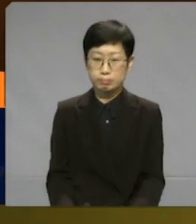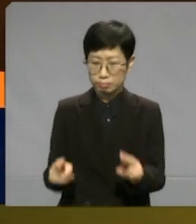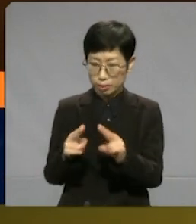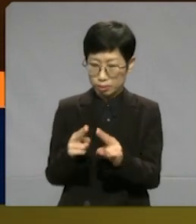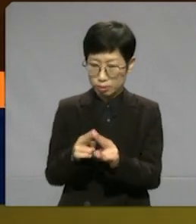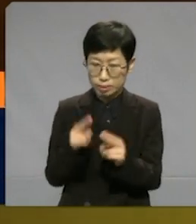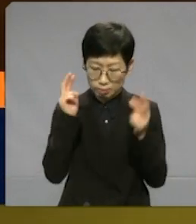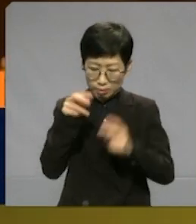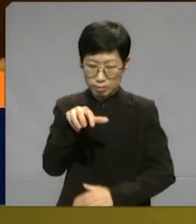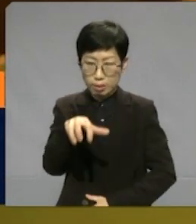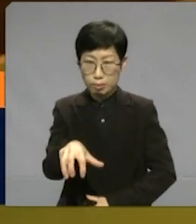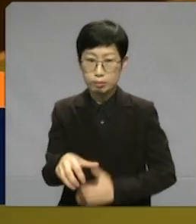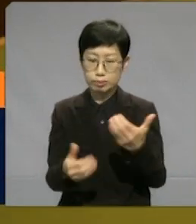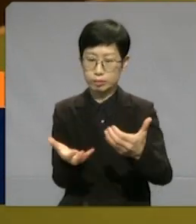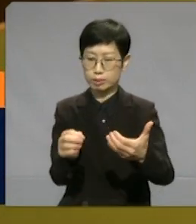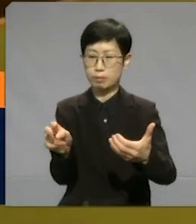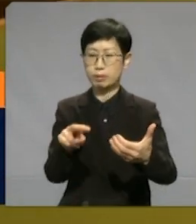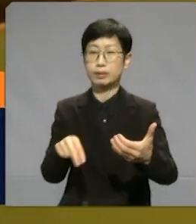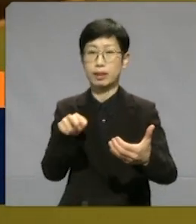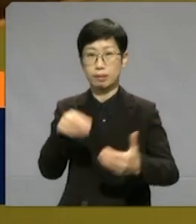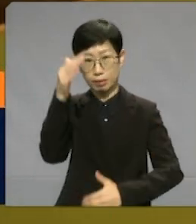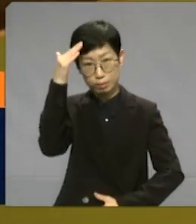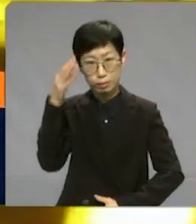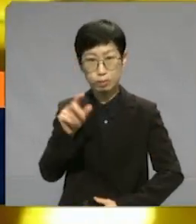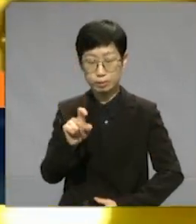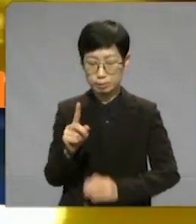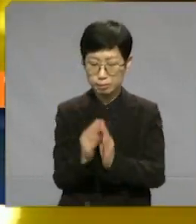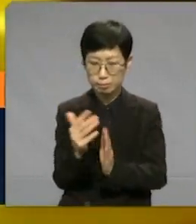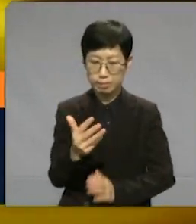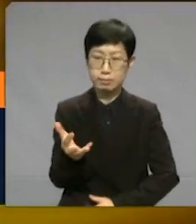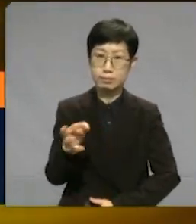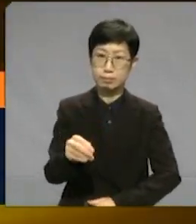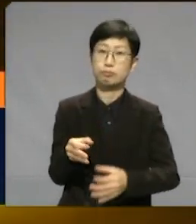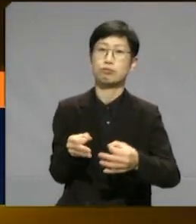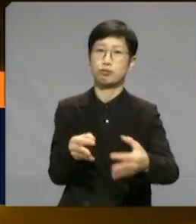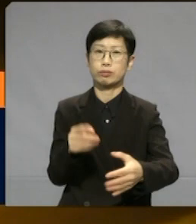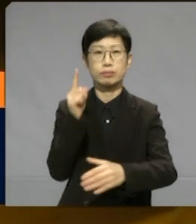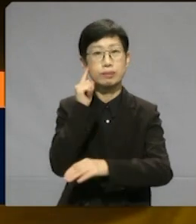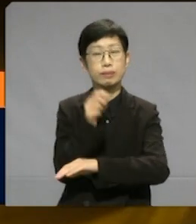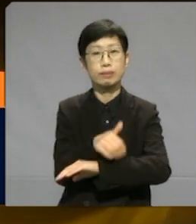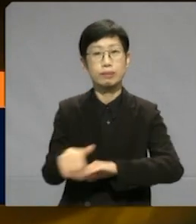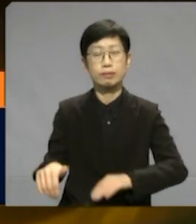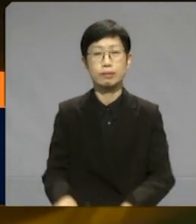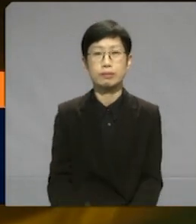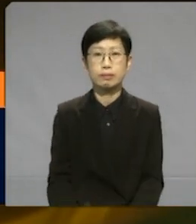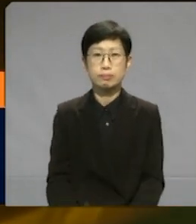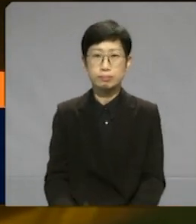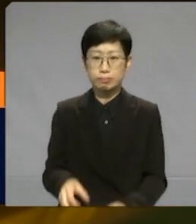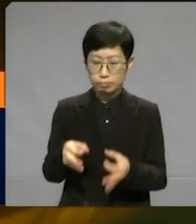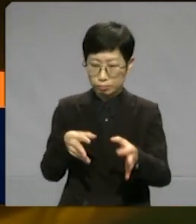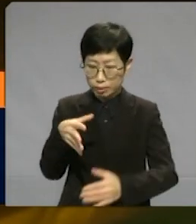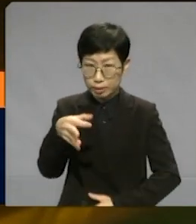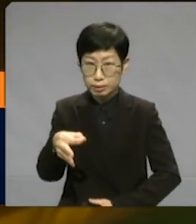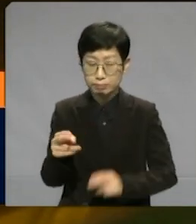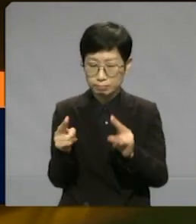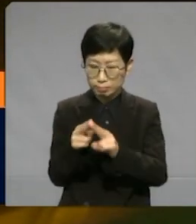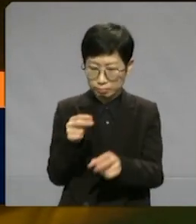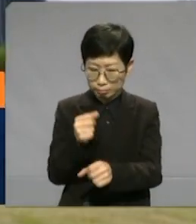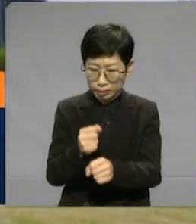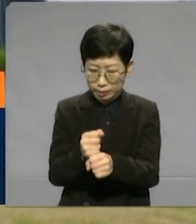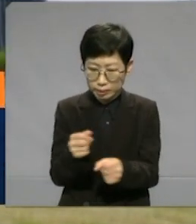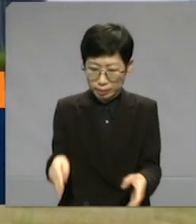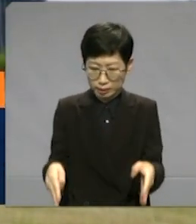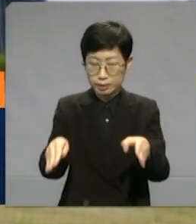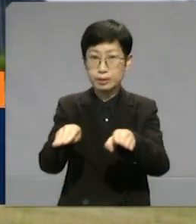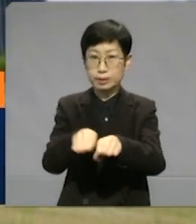반도체 업계에서도 90억 달러, 우리 돈 11조 8천억 원을 투자할 계획인데요. 투자금은 반도체 제조시설인